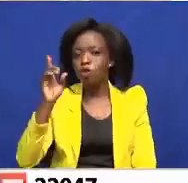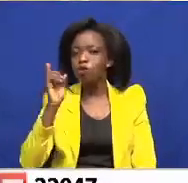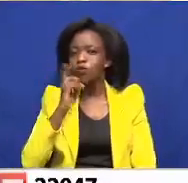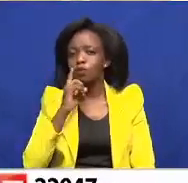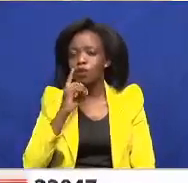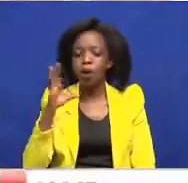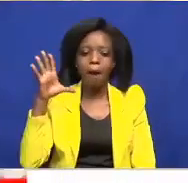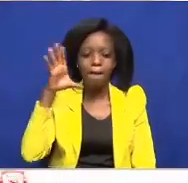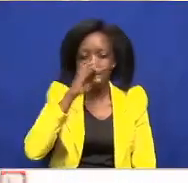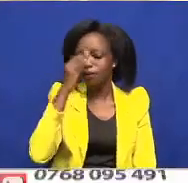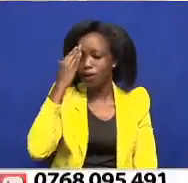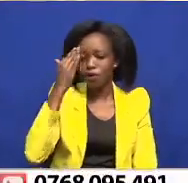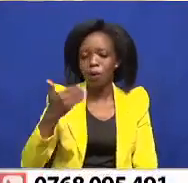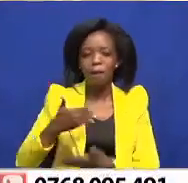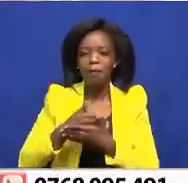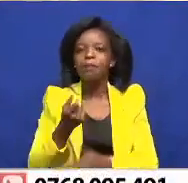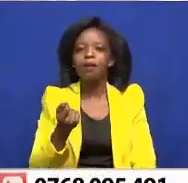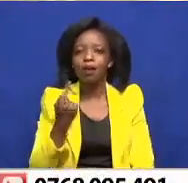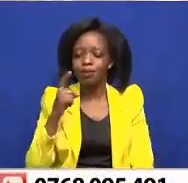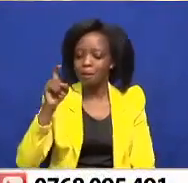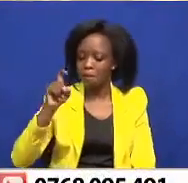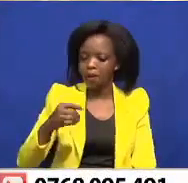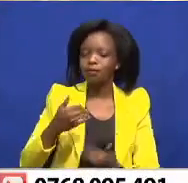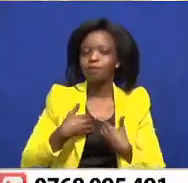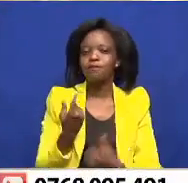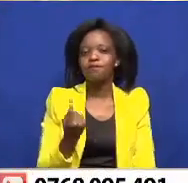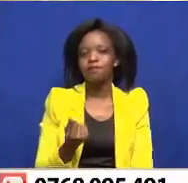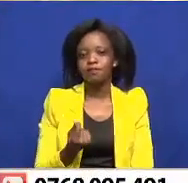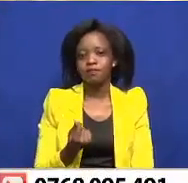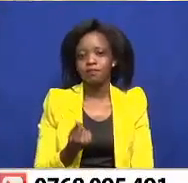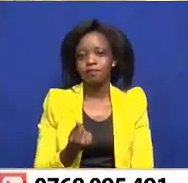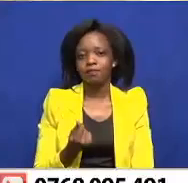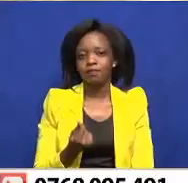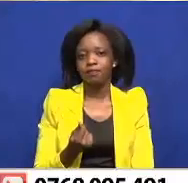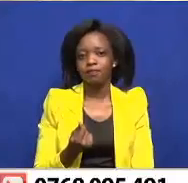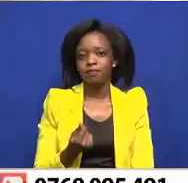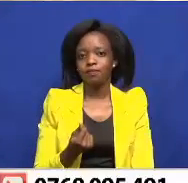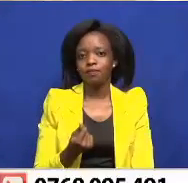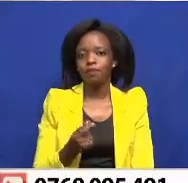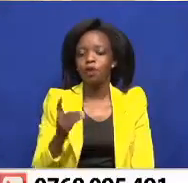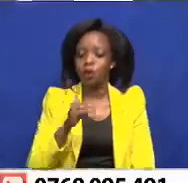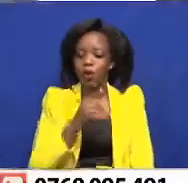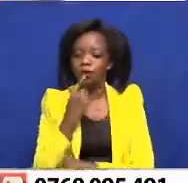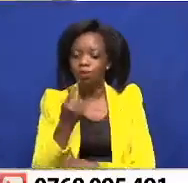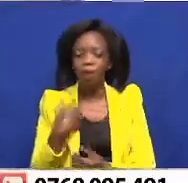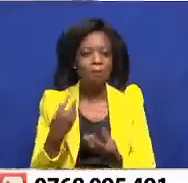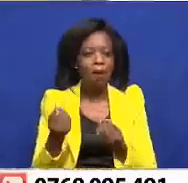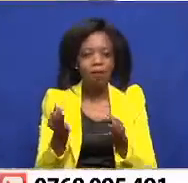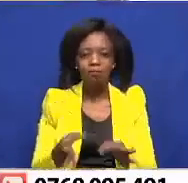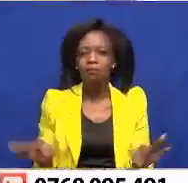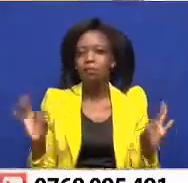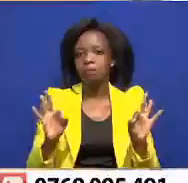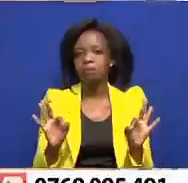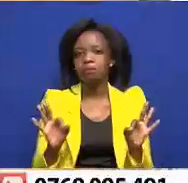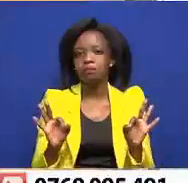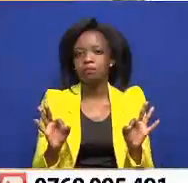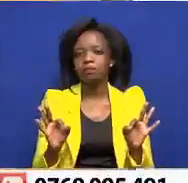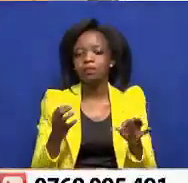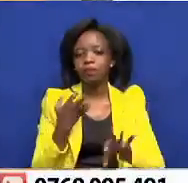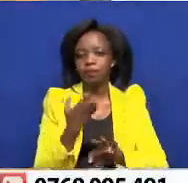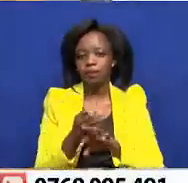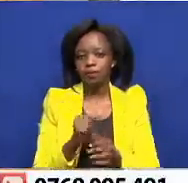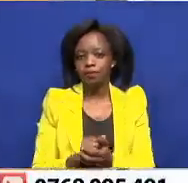ati itakosekana yeye anajua lazima ikuje hiyo siku uende umwambie ukupata. Our efforts to speak to the